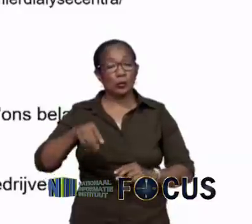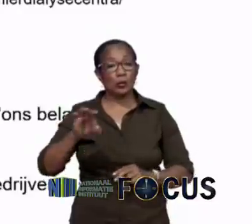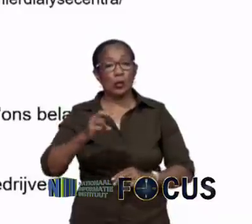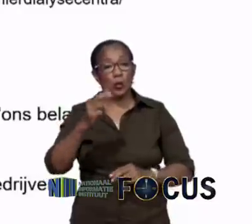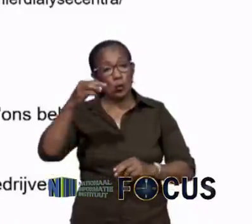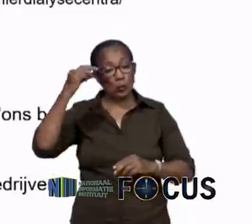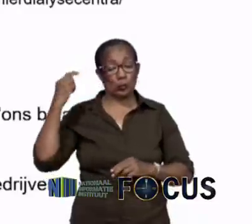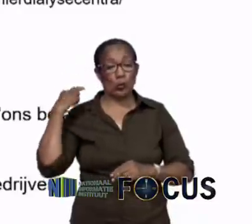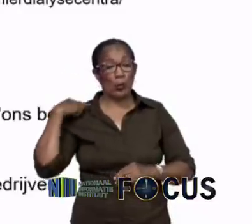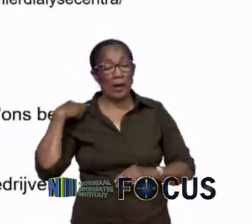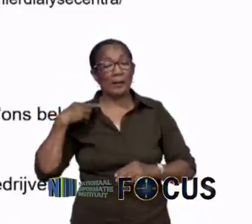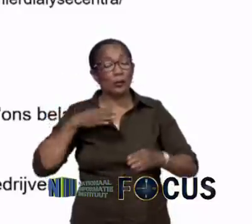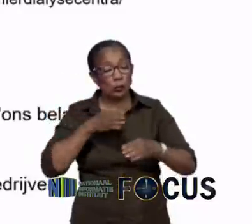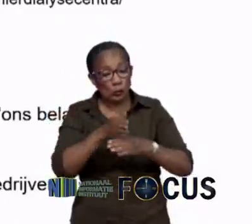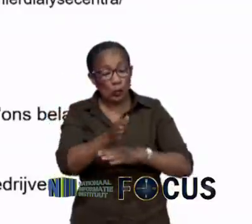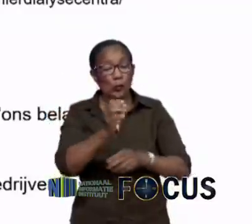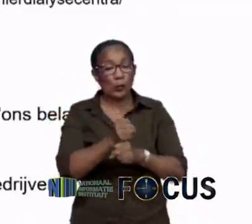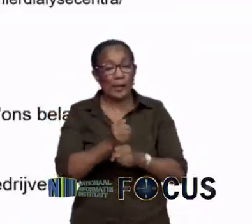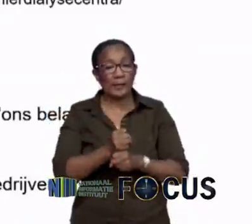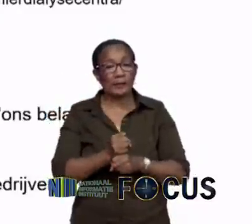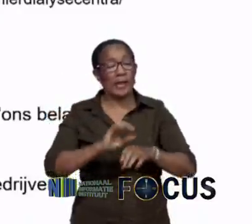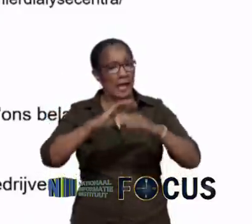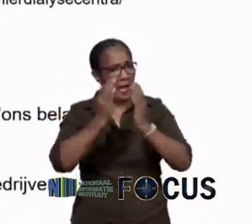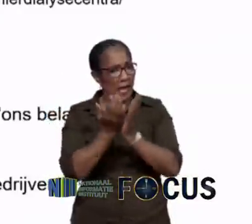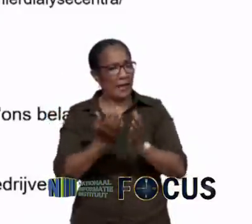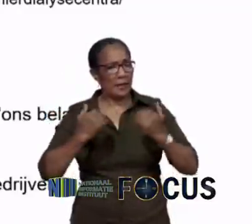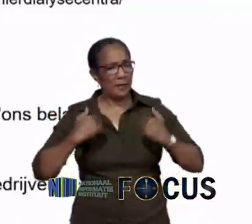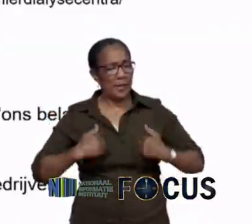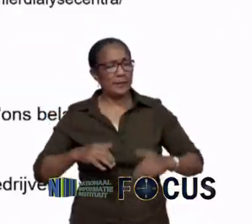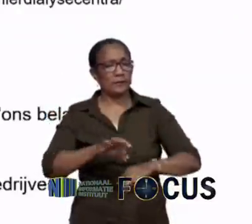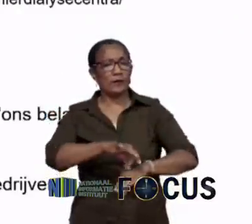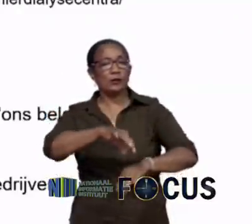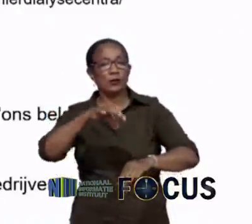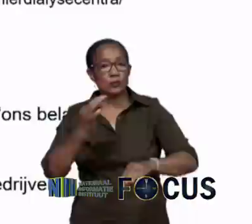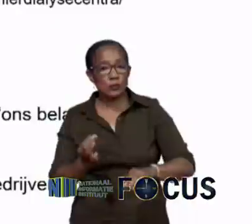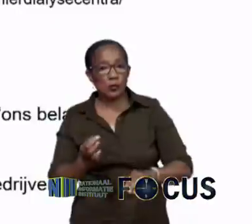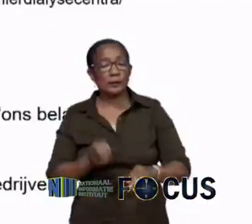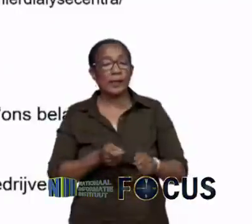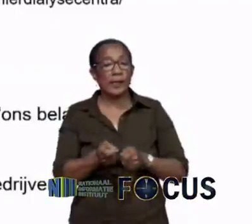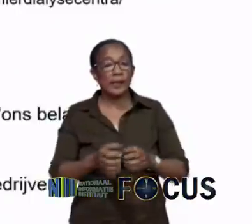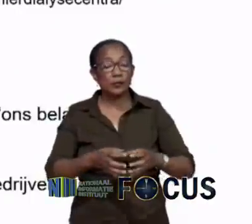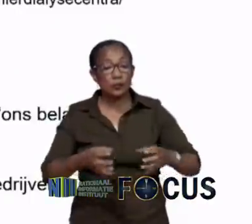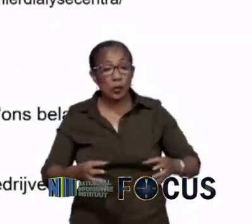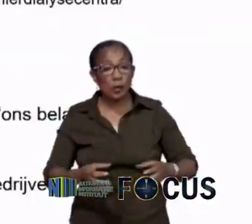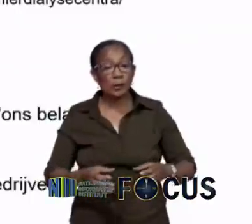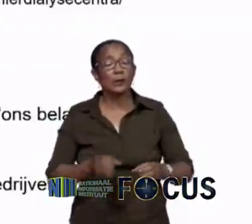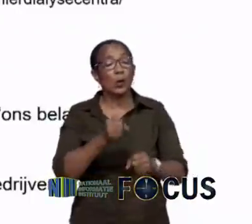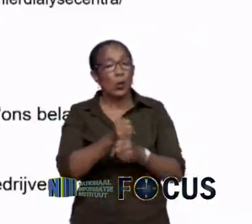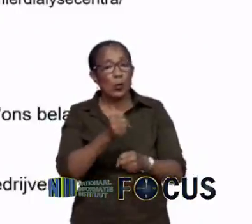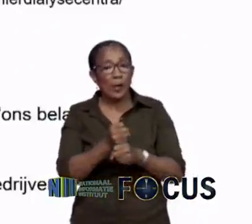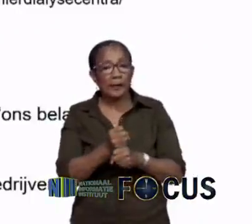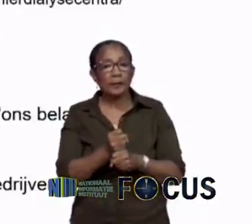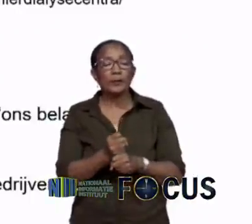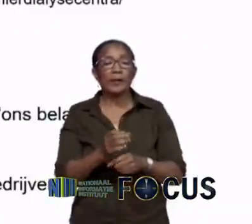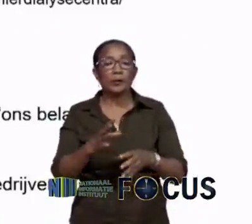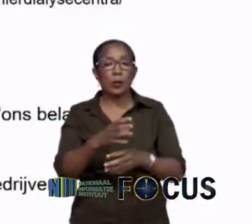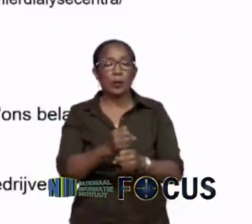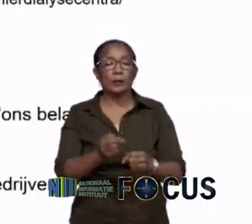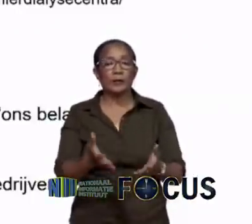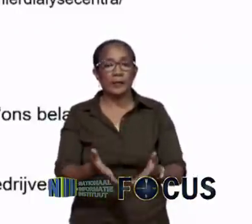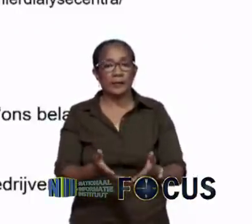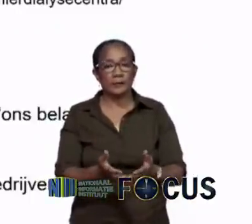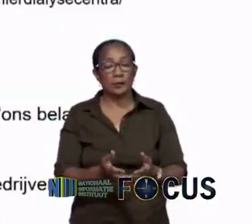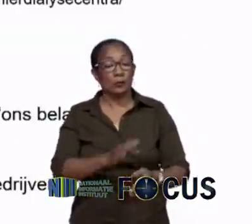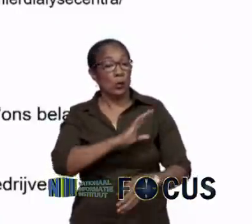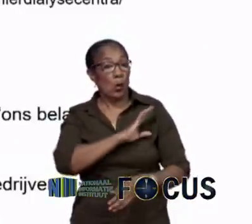man dat roko gewoon godoro. Alla de man voor gezonde versie, roko na wa essentiële dienst. Dat